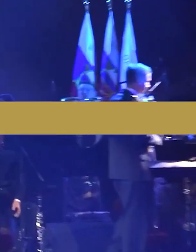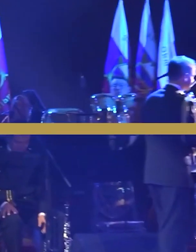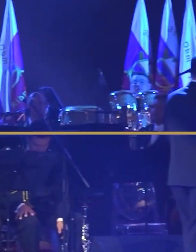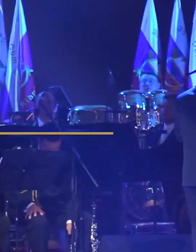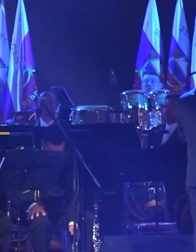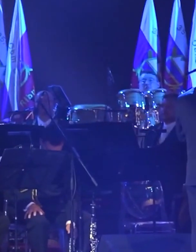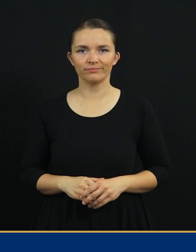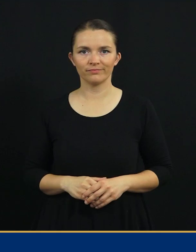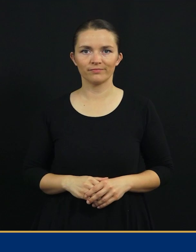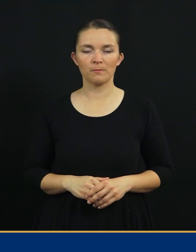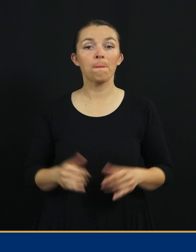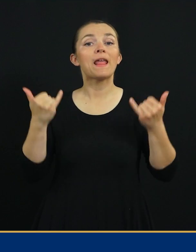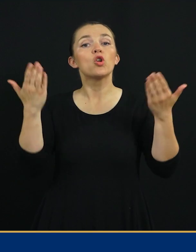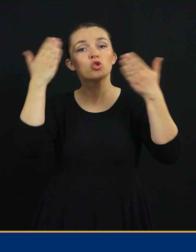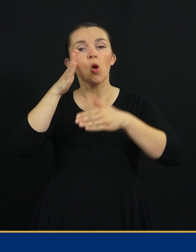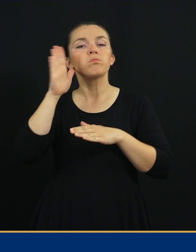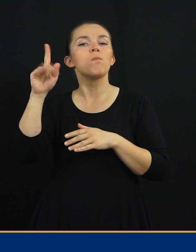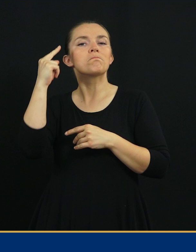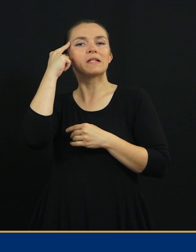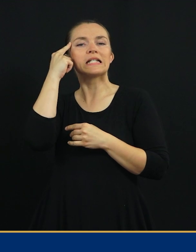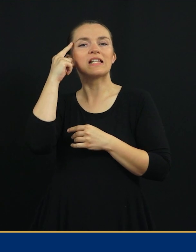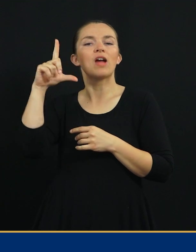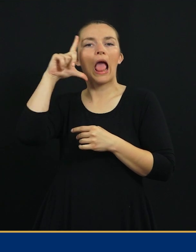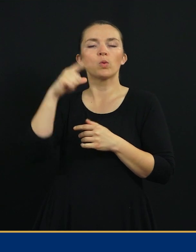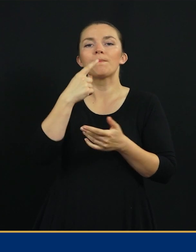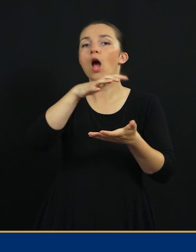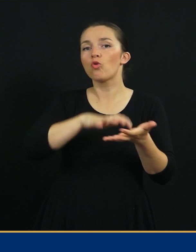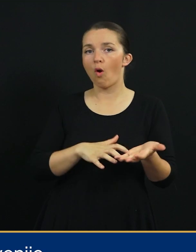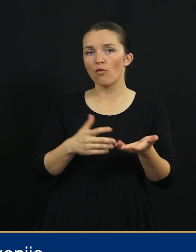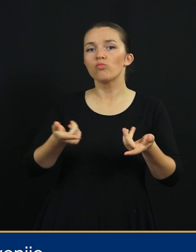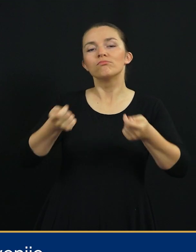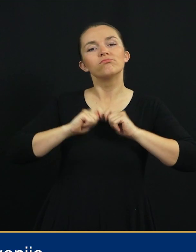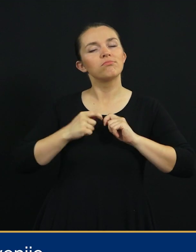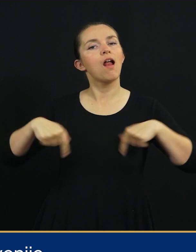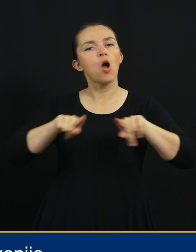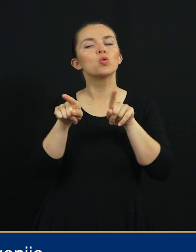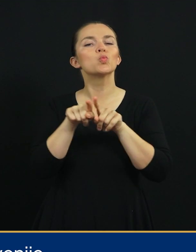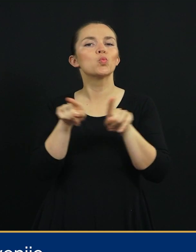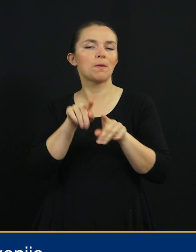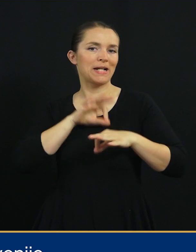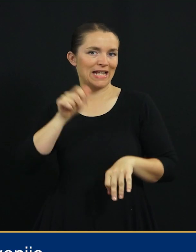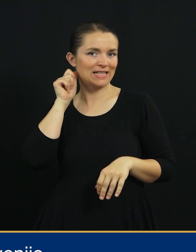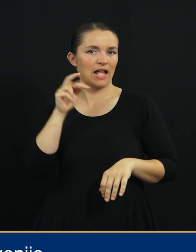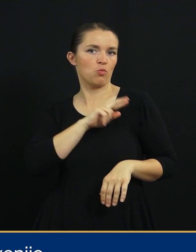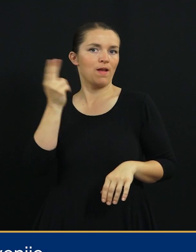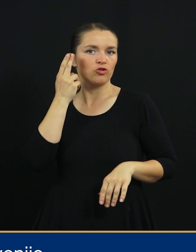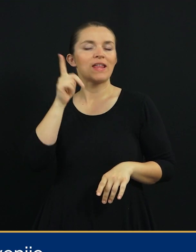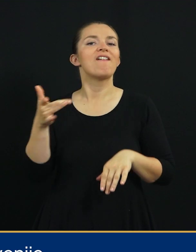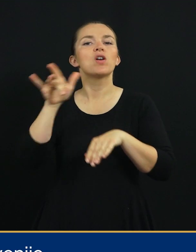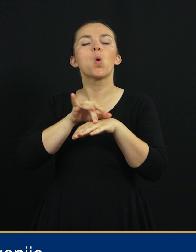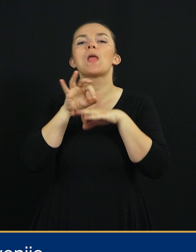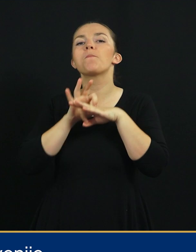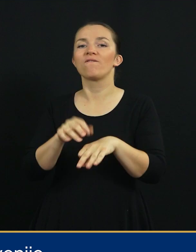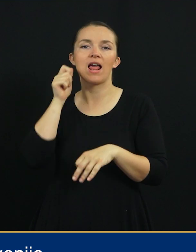Nocoj bo svoje misli v osrednjem nagovoru z nami delila tudi predsednica Republike Slovenije in vrhovna